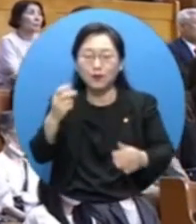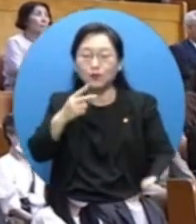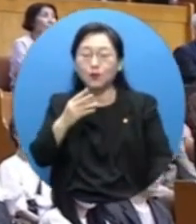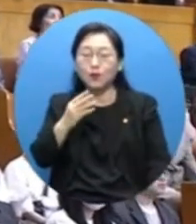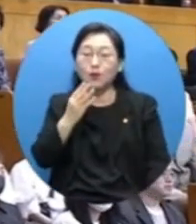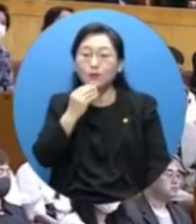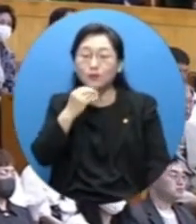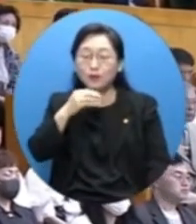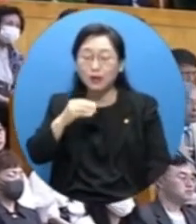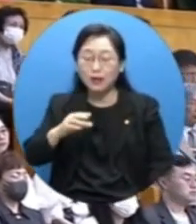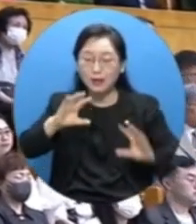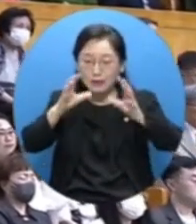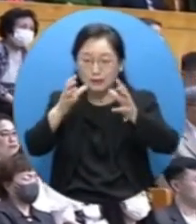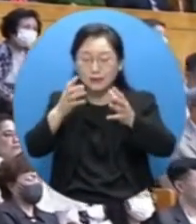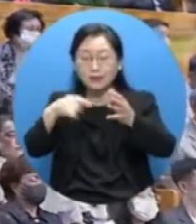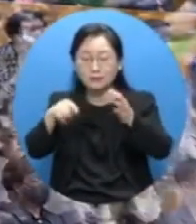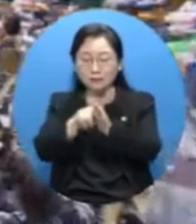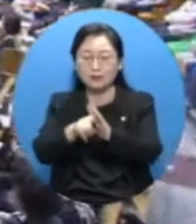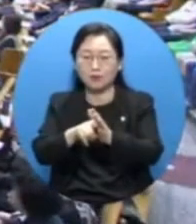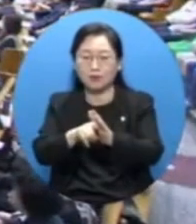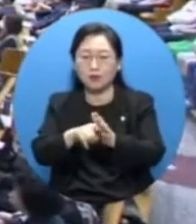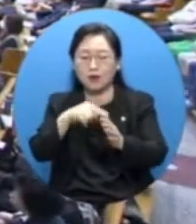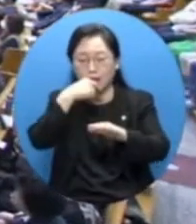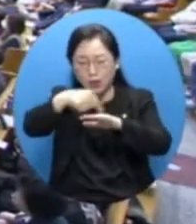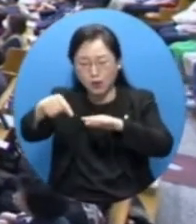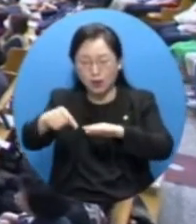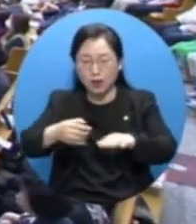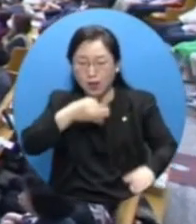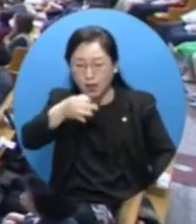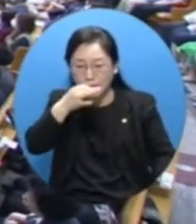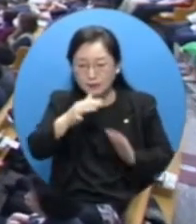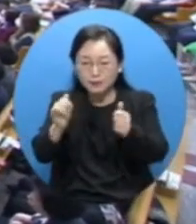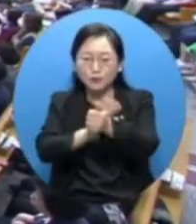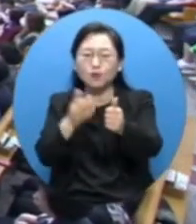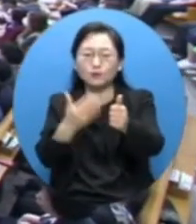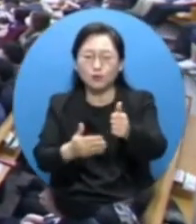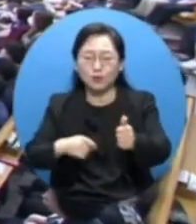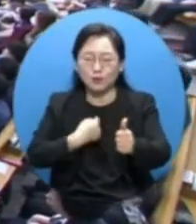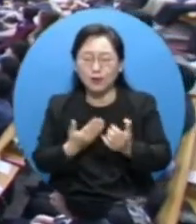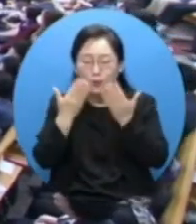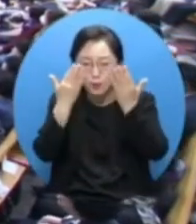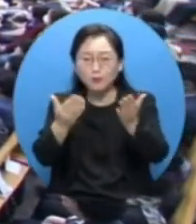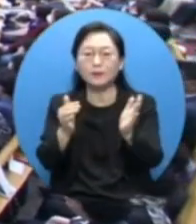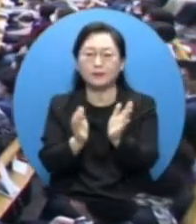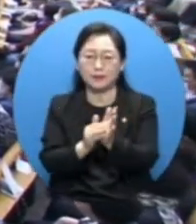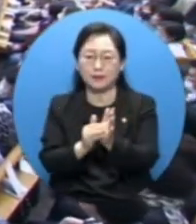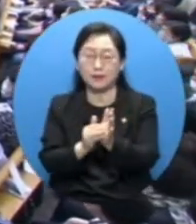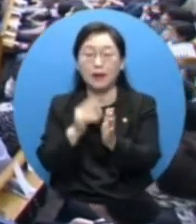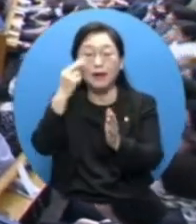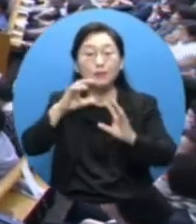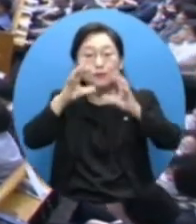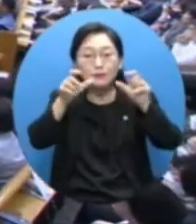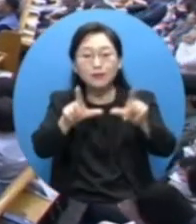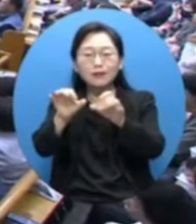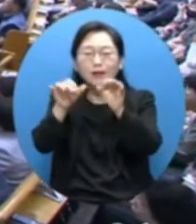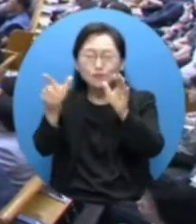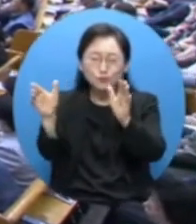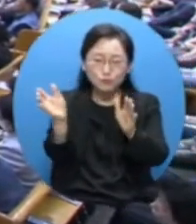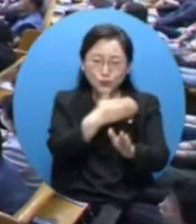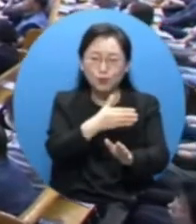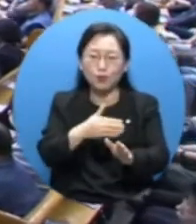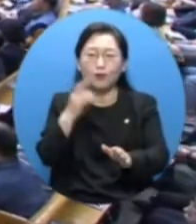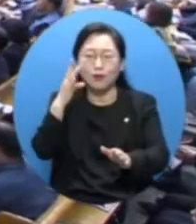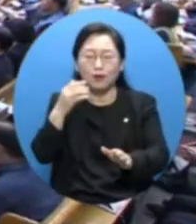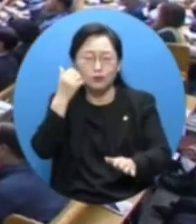요양소에 가서 이탈리아 이민자 수용소에 가서 자원봉사를 합니다. 미국에 있을 때부터 암들이 찾아가지 않는 곳에